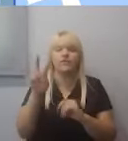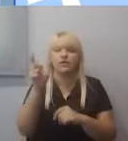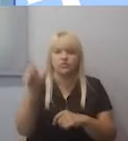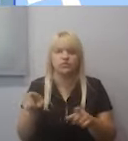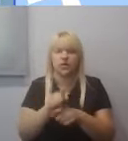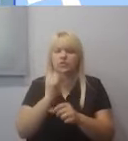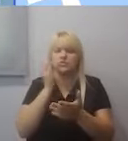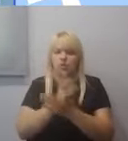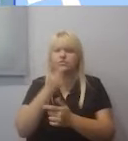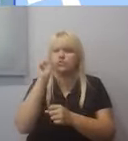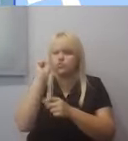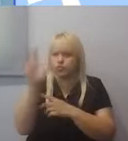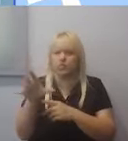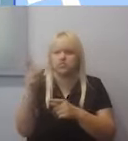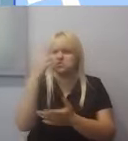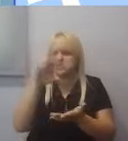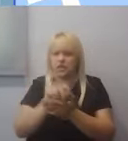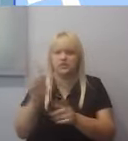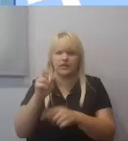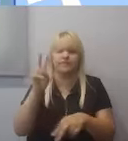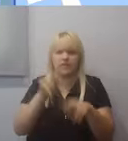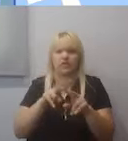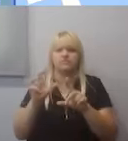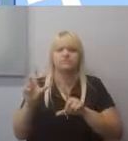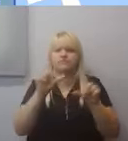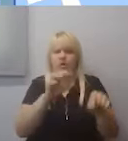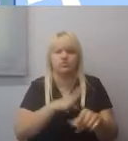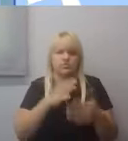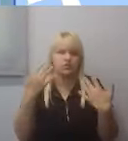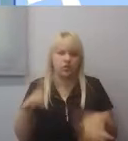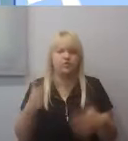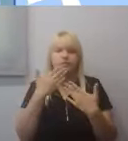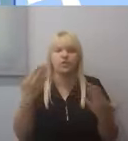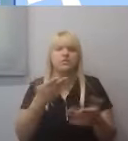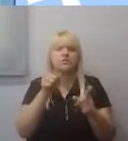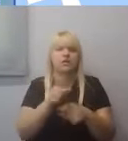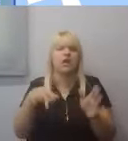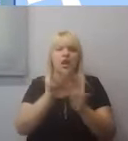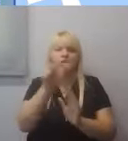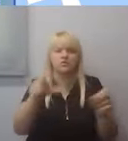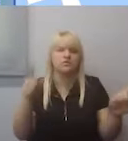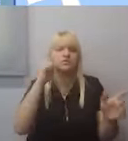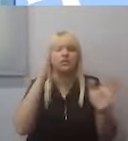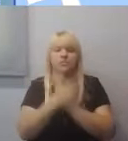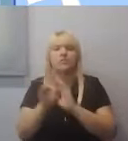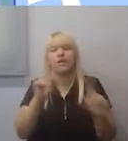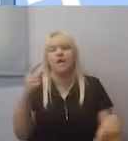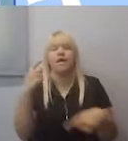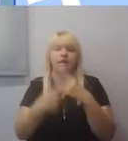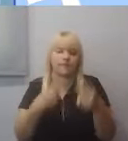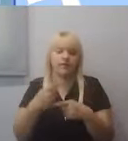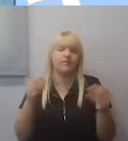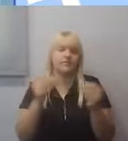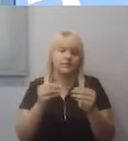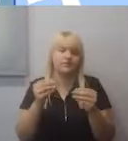pieredze viesturs ir bijis uz vietām tā kā tā paldies arī jums visiem klātesošajiem mums es saprotu kā vienmēr kā vienmēr ir laiks vēl līdz